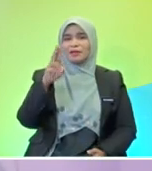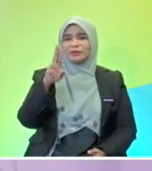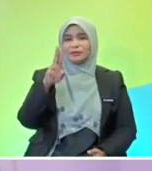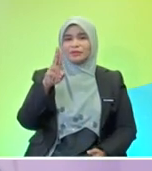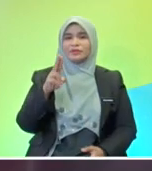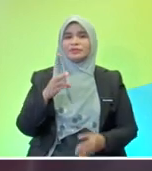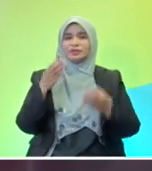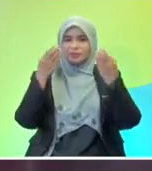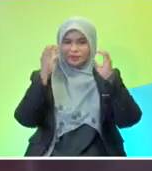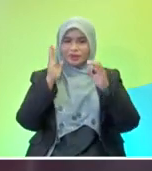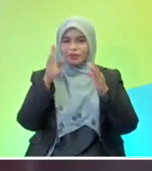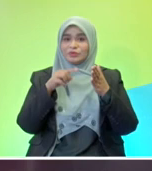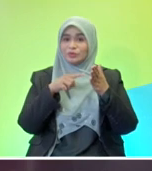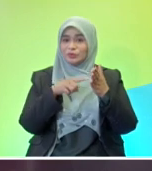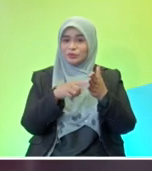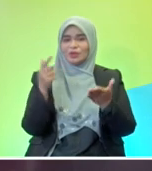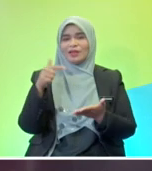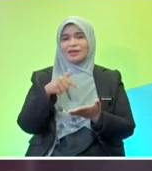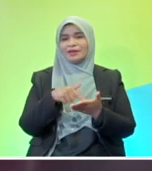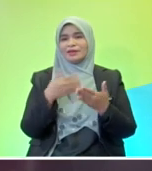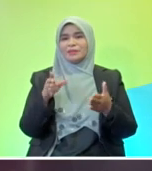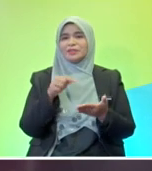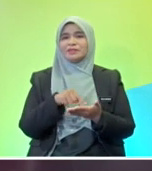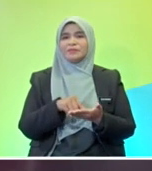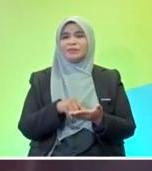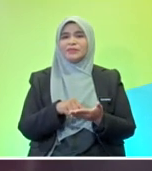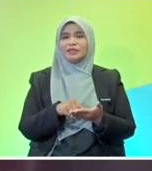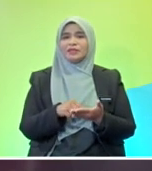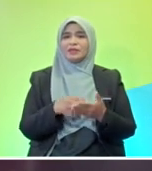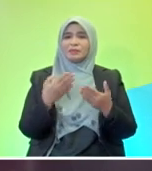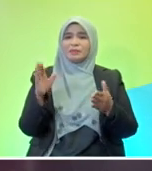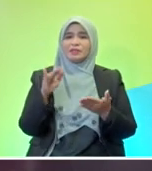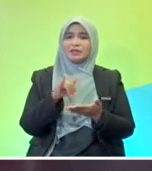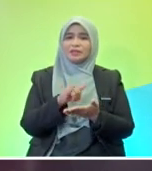akan tunjuk dengan Fika lepas ni. Okey. Okey. Kemudian kita ada juga